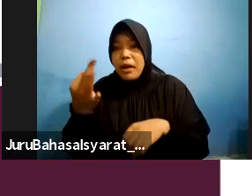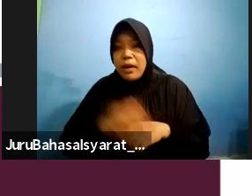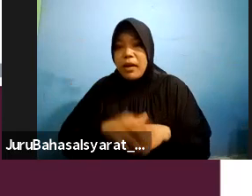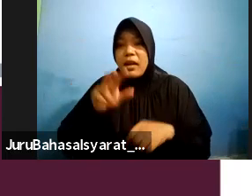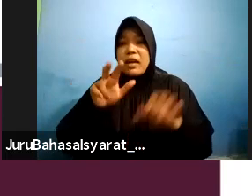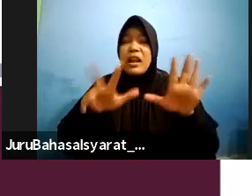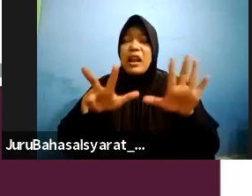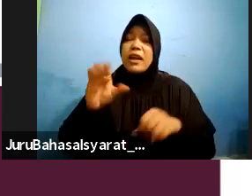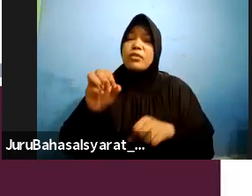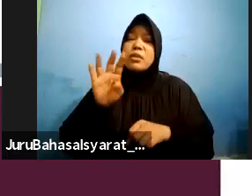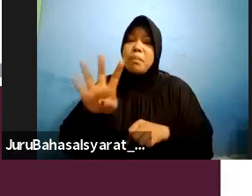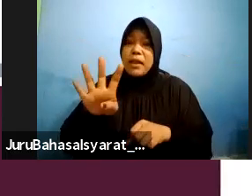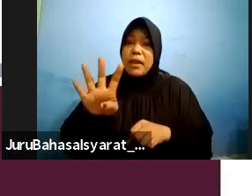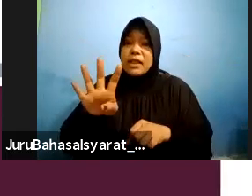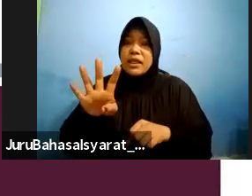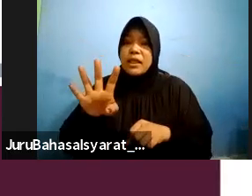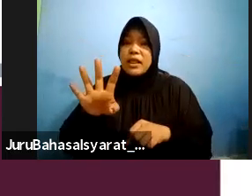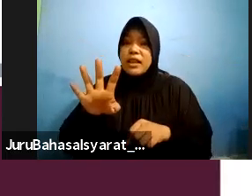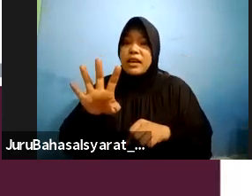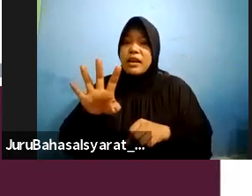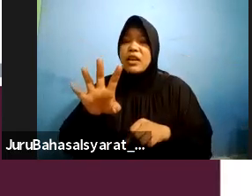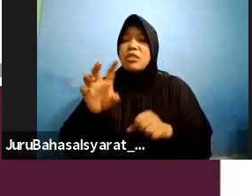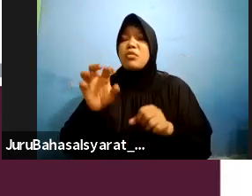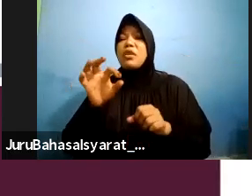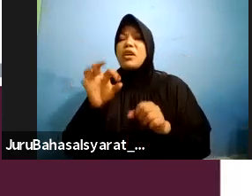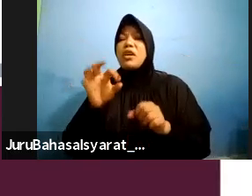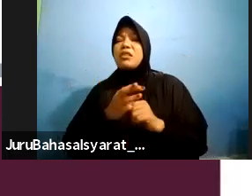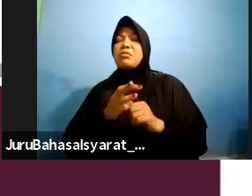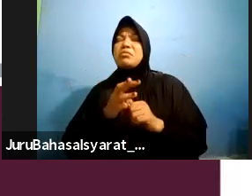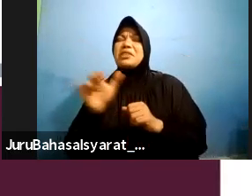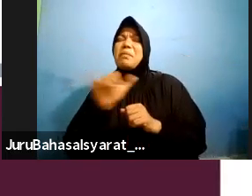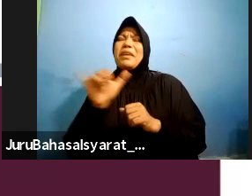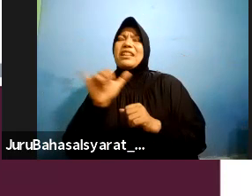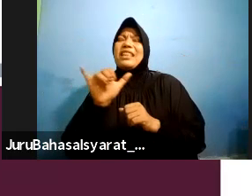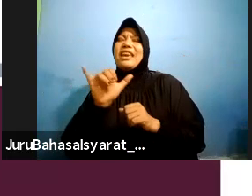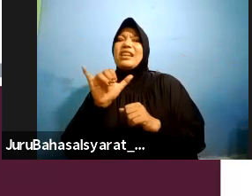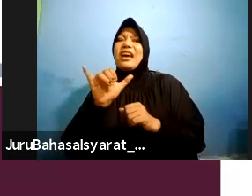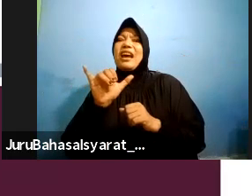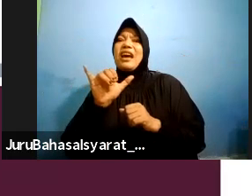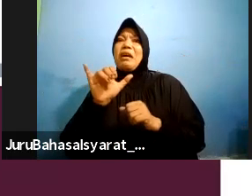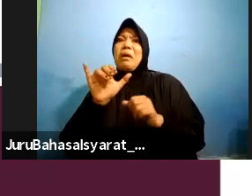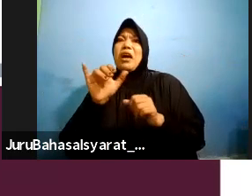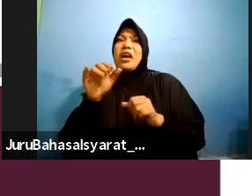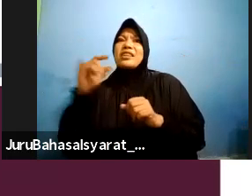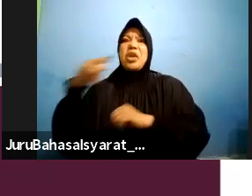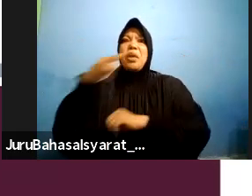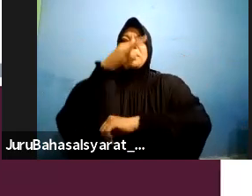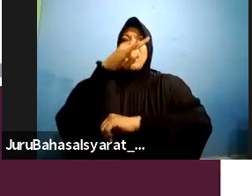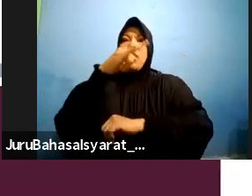jumlah ini, karena ada 804 orang atau 2 pesawat yang isinya 400 orang jatuh ini ya, gitu. Jadi